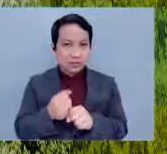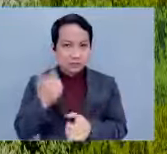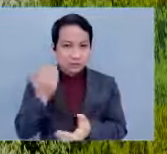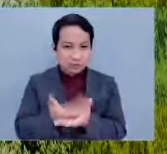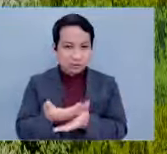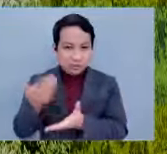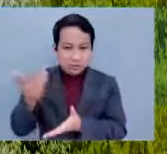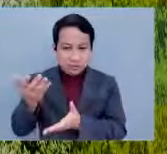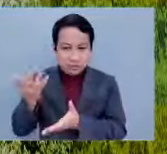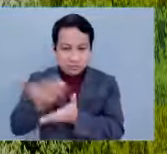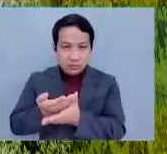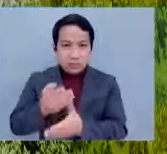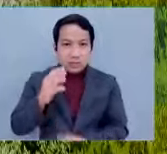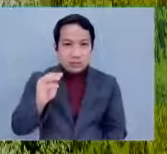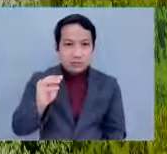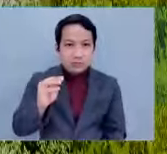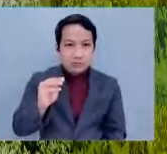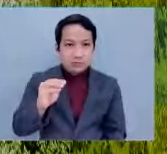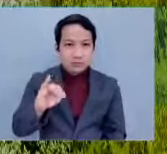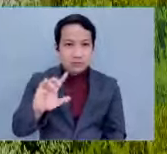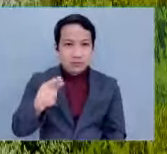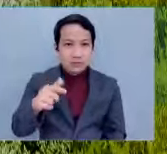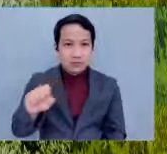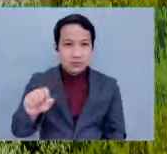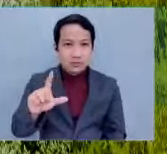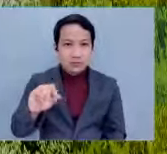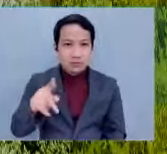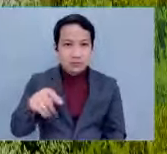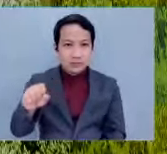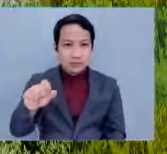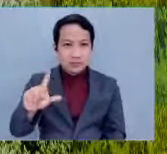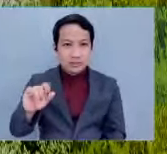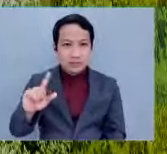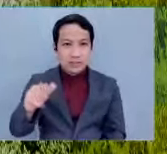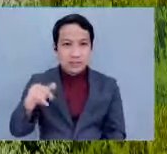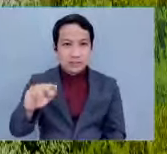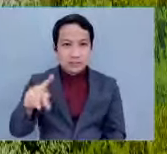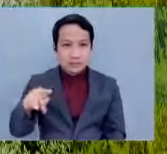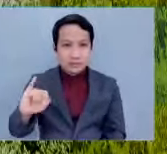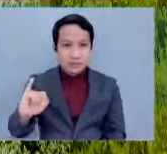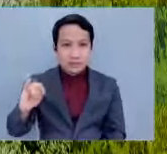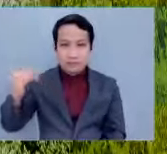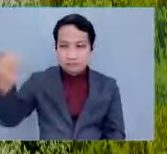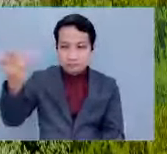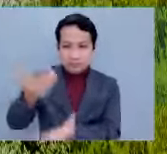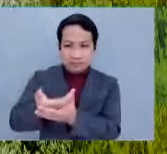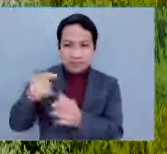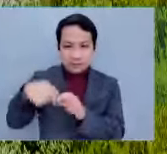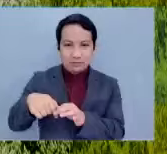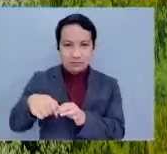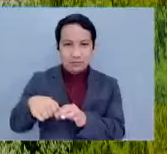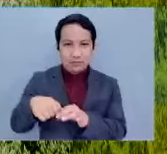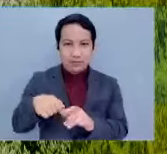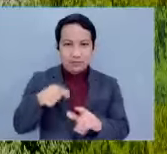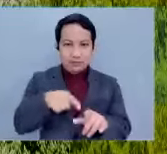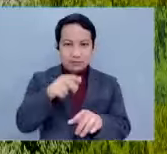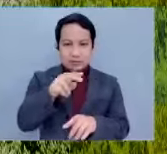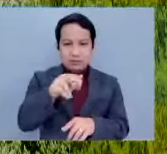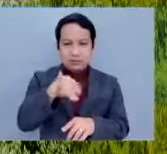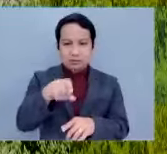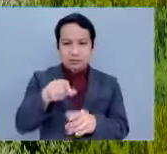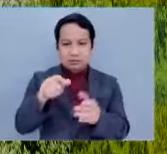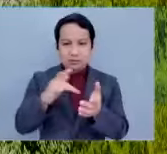de Legazpi, no? At ito kasing Santo Niño na ito ay naging parang ang Niño Jesus ay